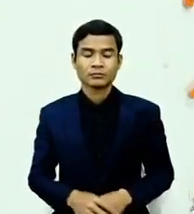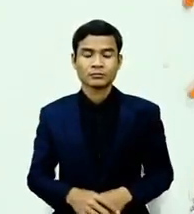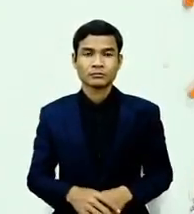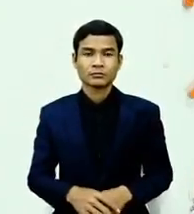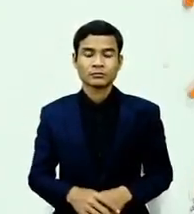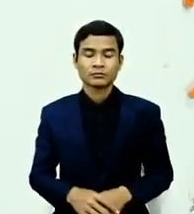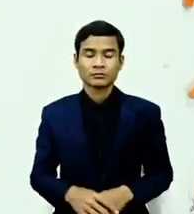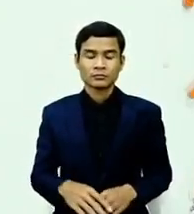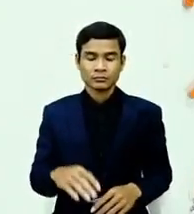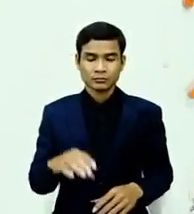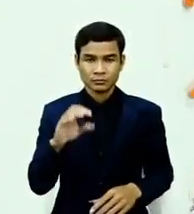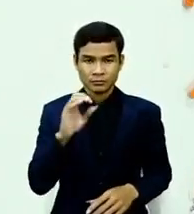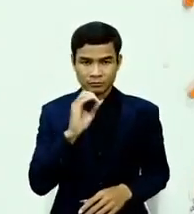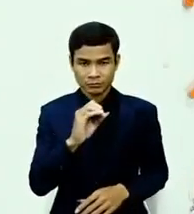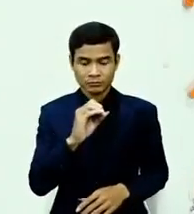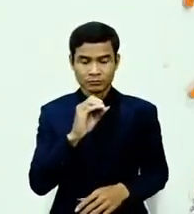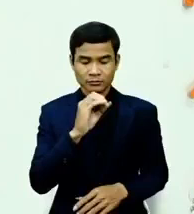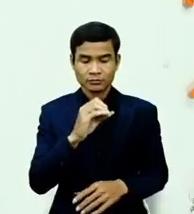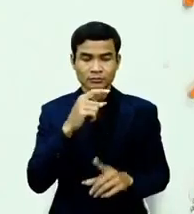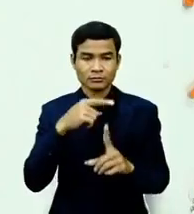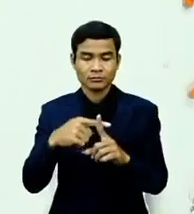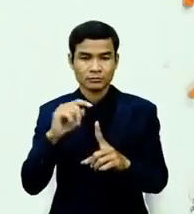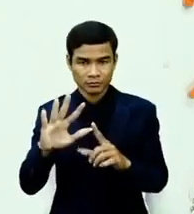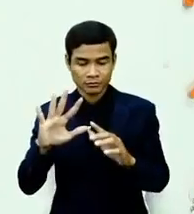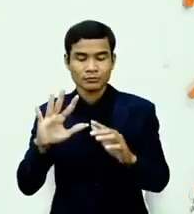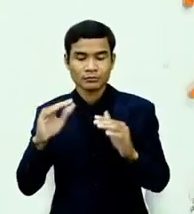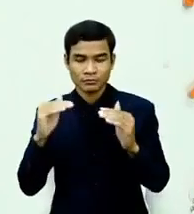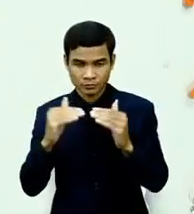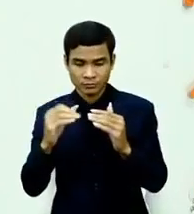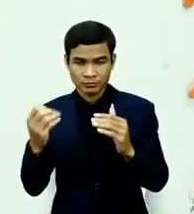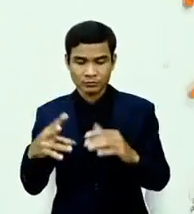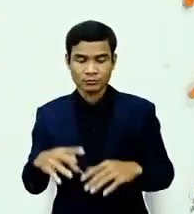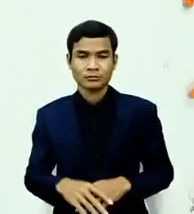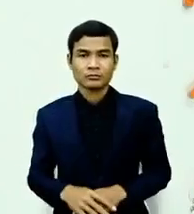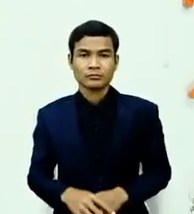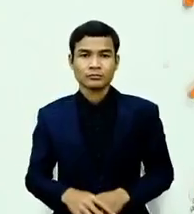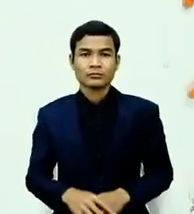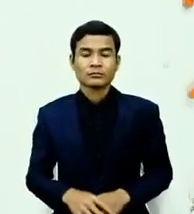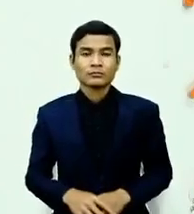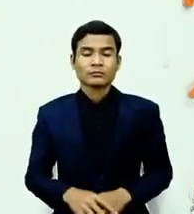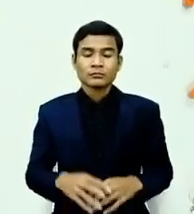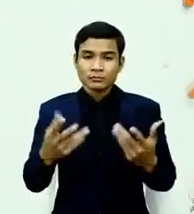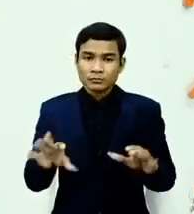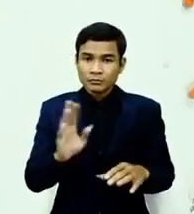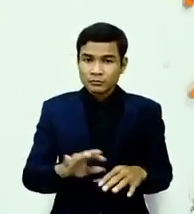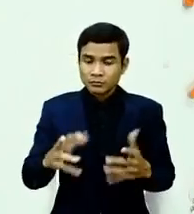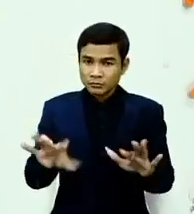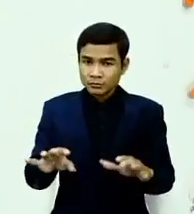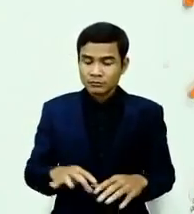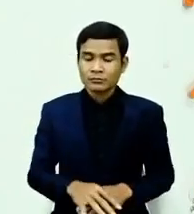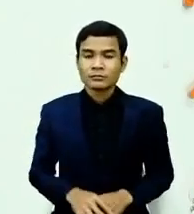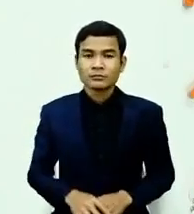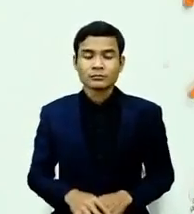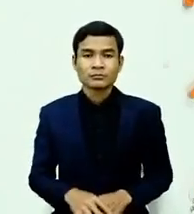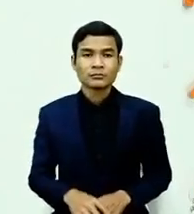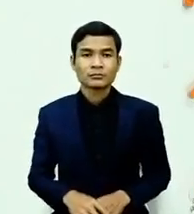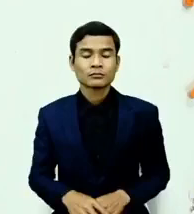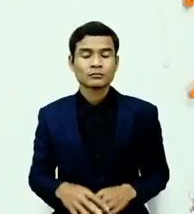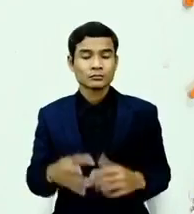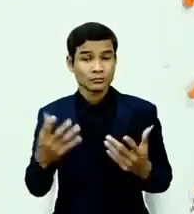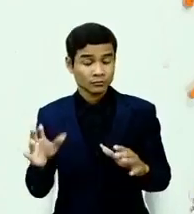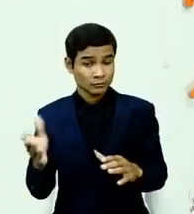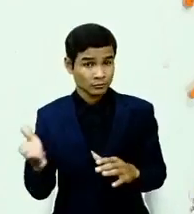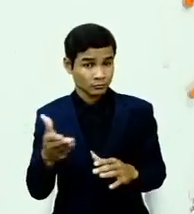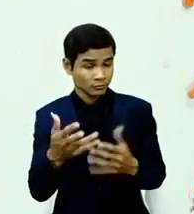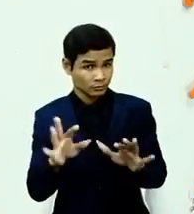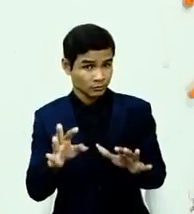បូក5ស្មើប៉ុន្មានចារួចរាល់ហើយមើលកូនចារួចរាល់មើ